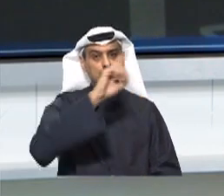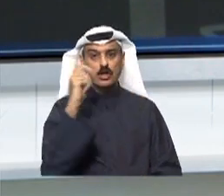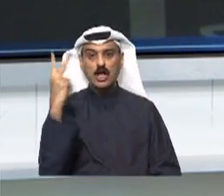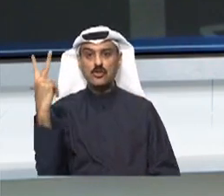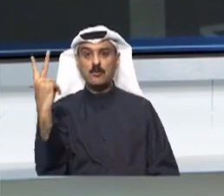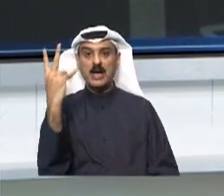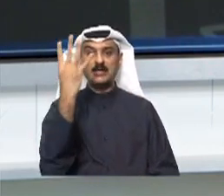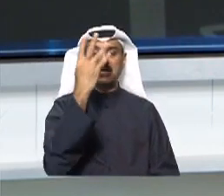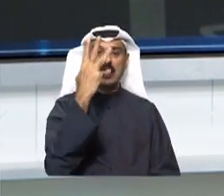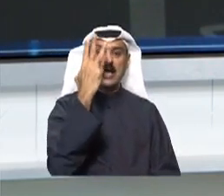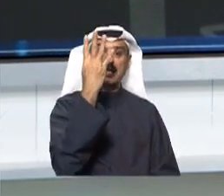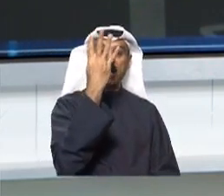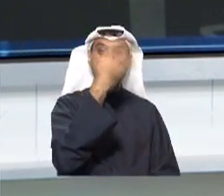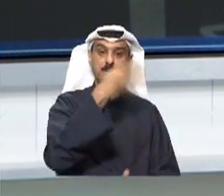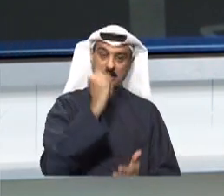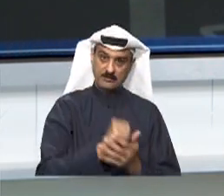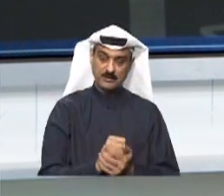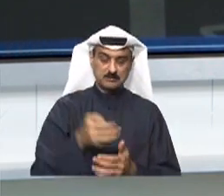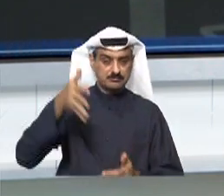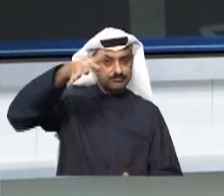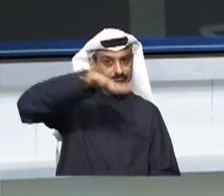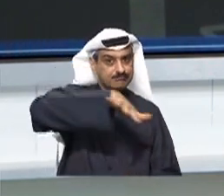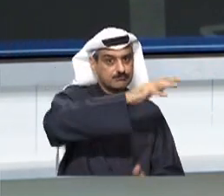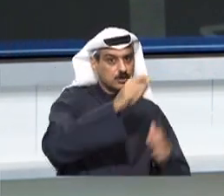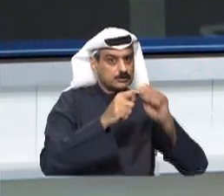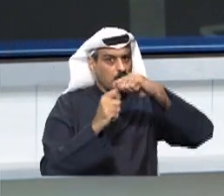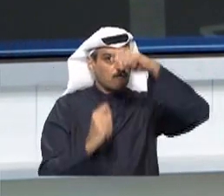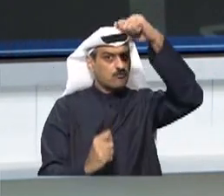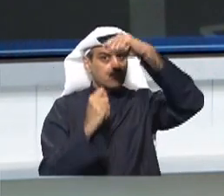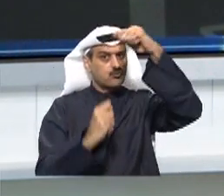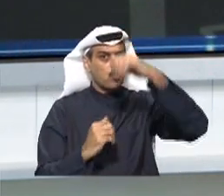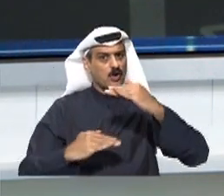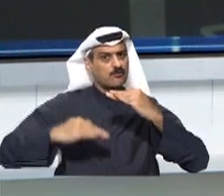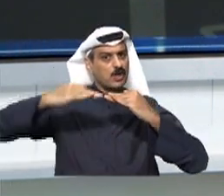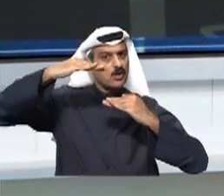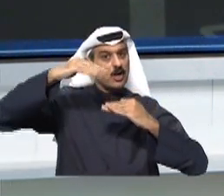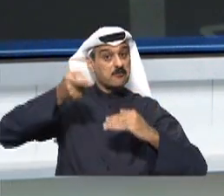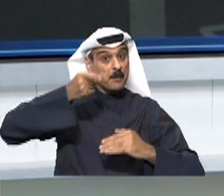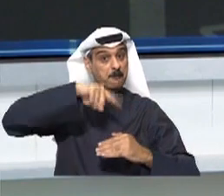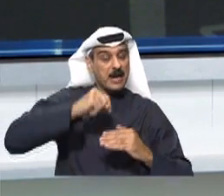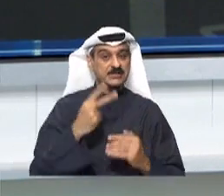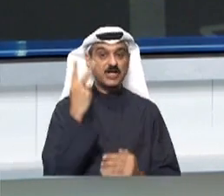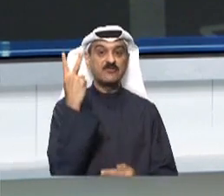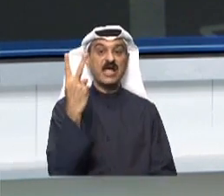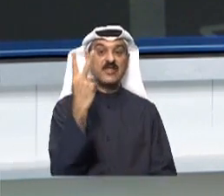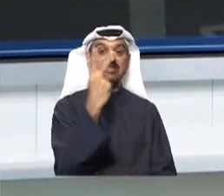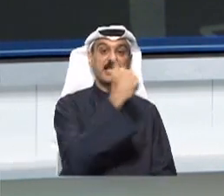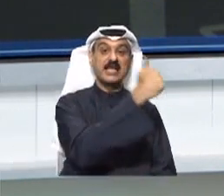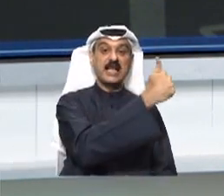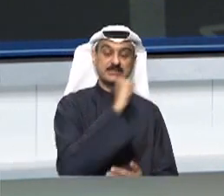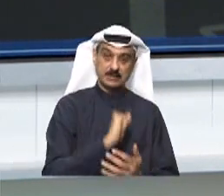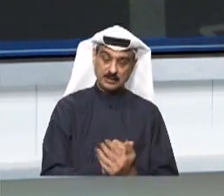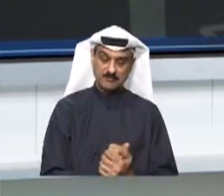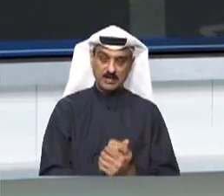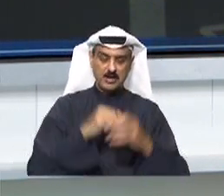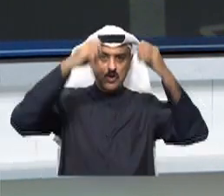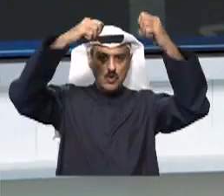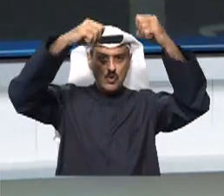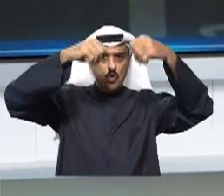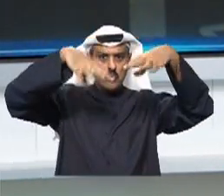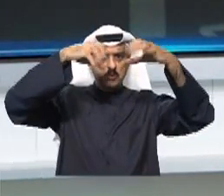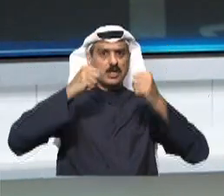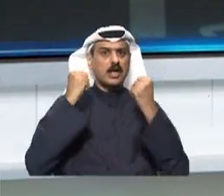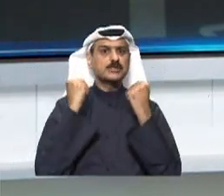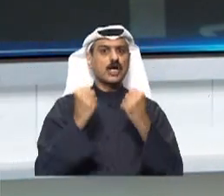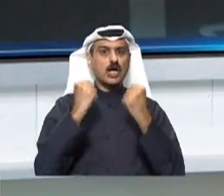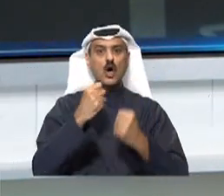كيلومتر في الساعة، لذلك ارتفاع الأمواج راح يكون وارد، واللي قد يصل في يوم الغد ما بين 2 إلى 6 أقدام. المطر قد يشد أكثر